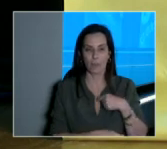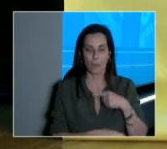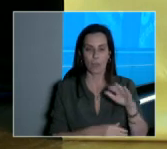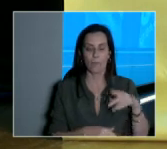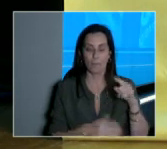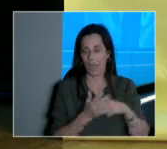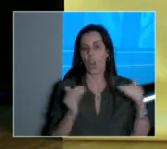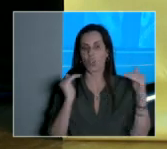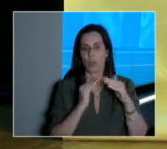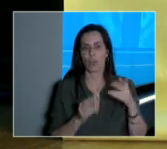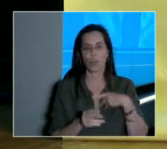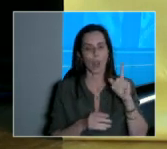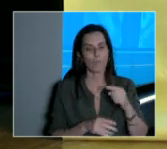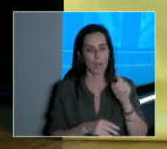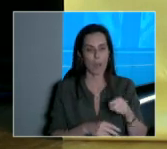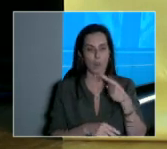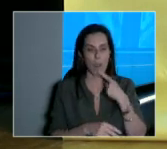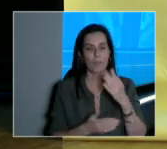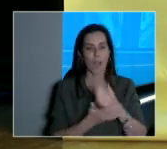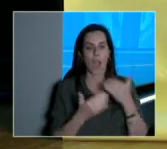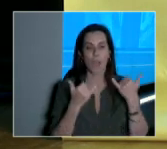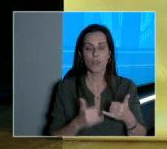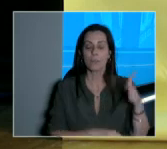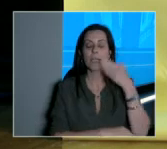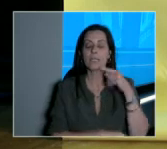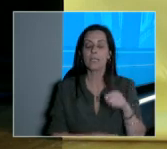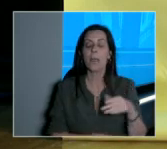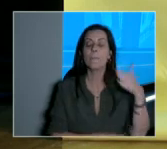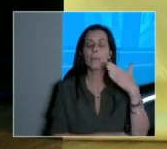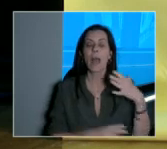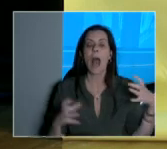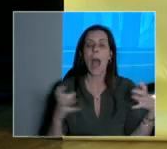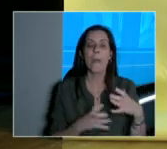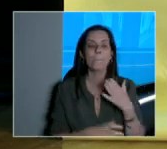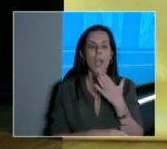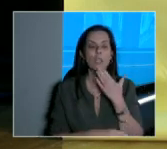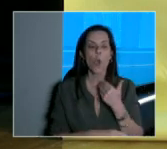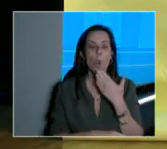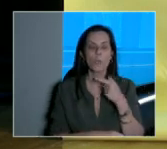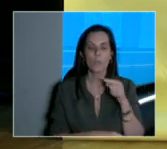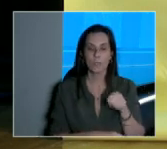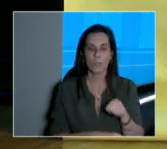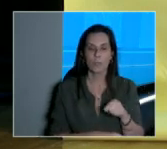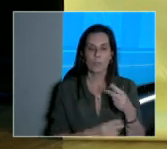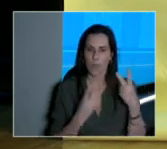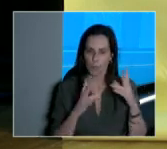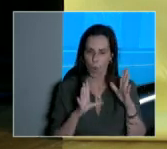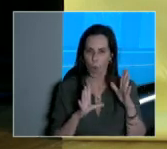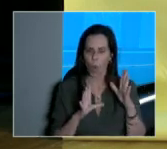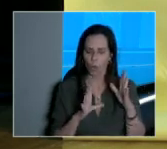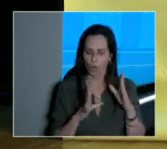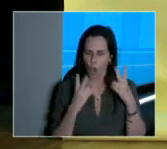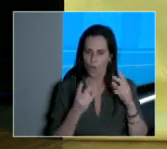השוויון כביכול, אז אנחנו חייבים לבוא ולהגדיר כבר עכשיו שמדינת ישראל היא מדינת הלאום של העם היהודי. זה ערך מאוד מאוד